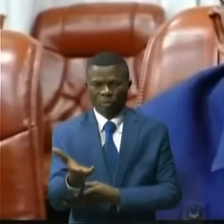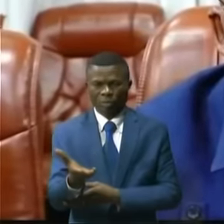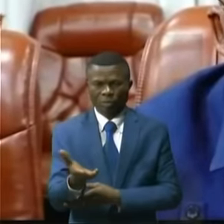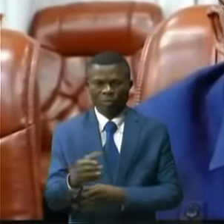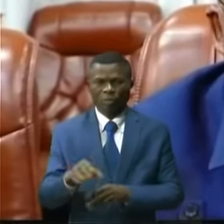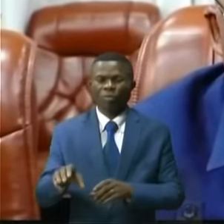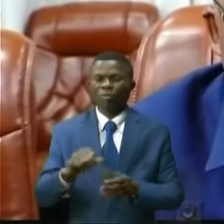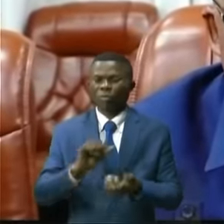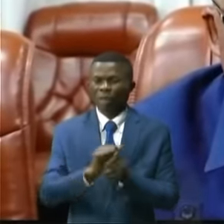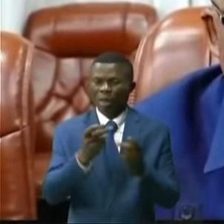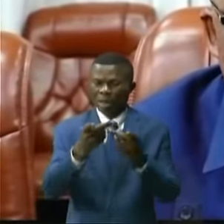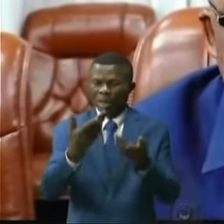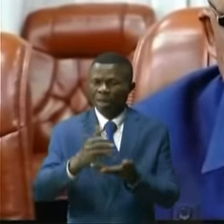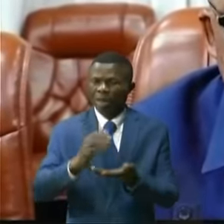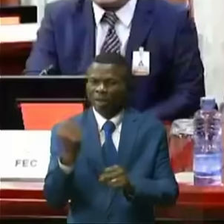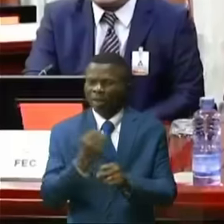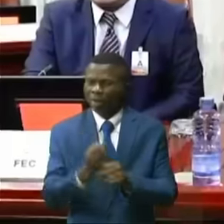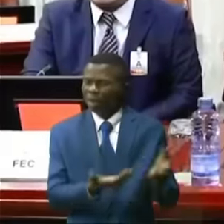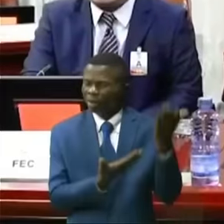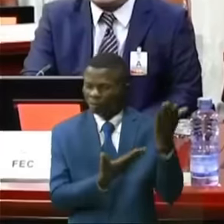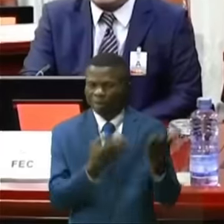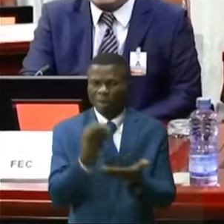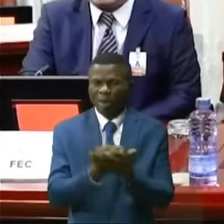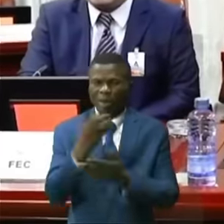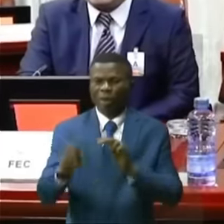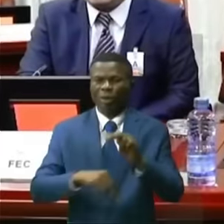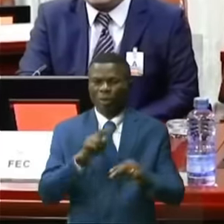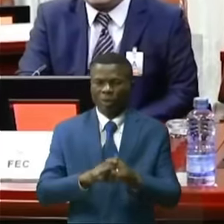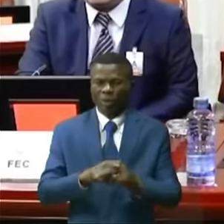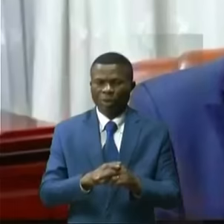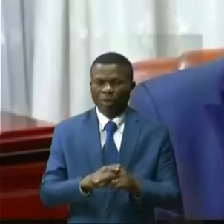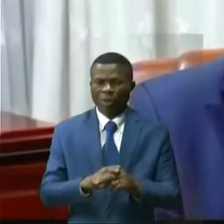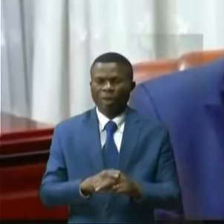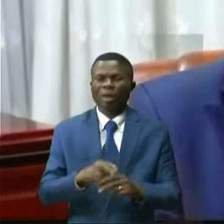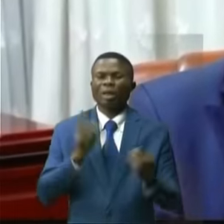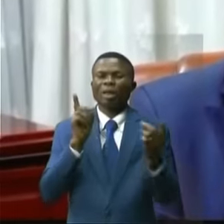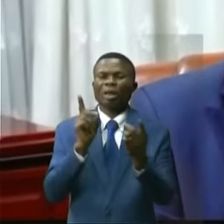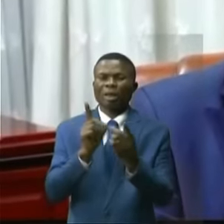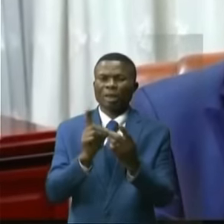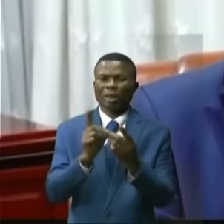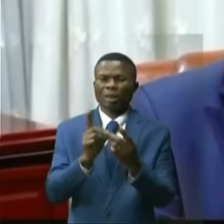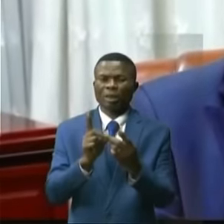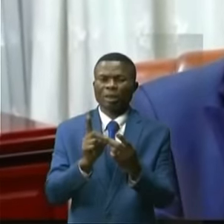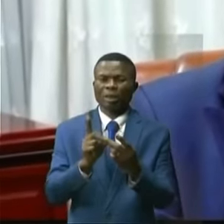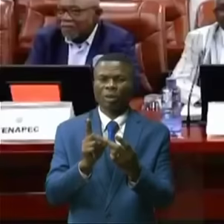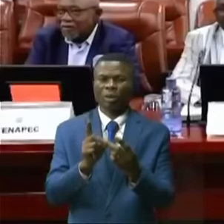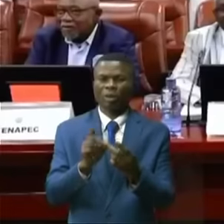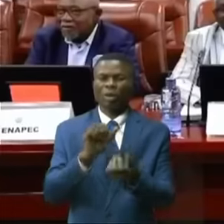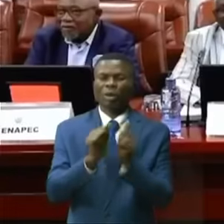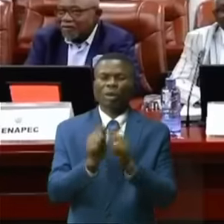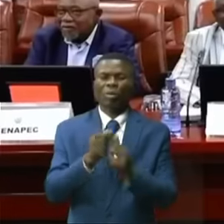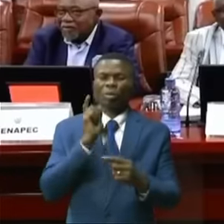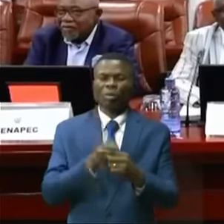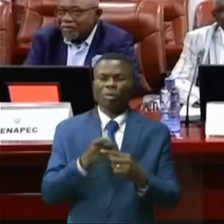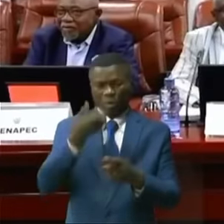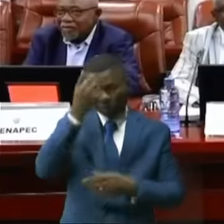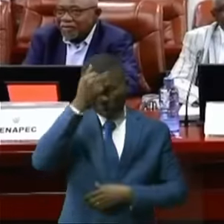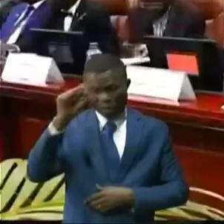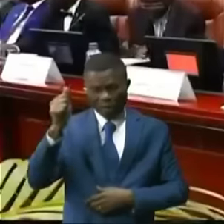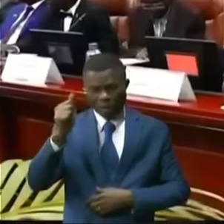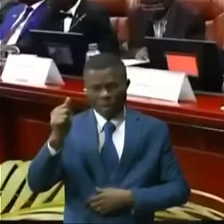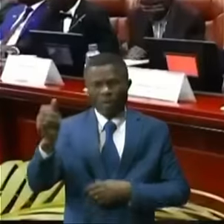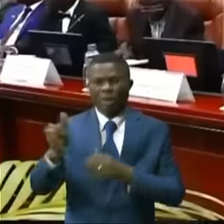secteur important de l'économie nationale fait face depuis un temps à d'interminables grèves paralysant